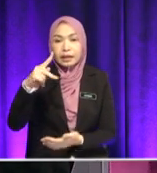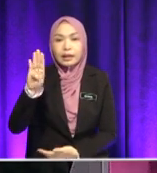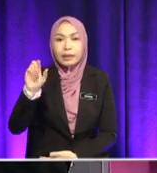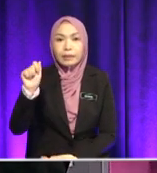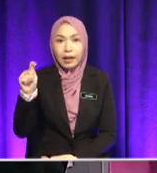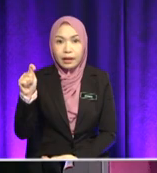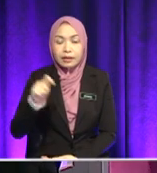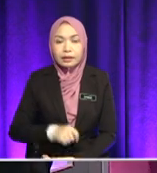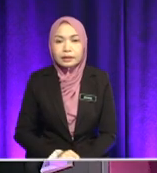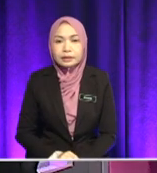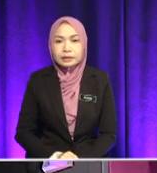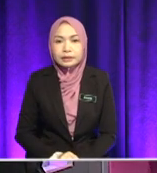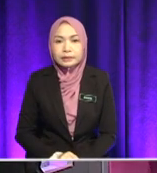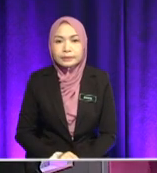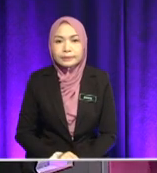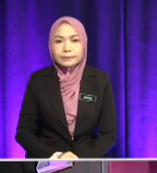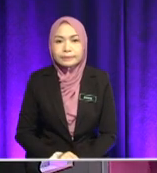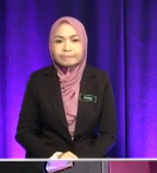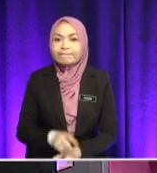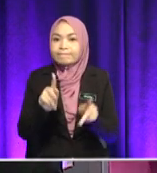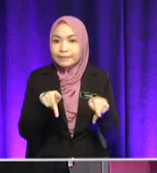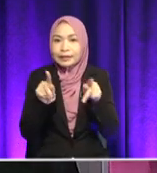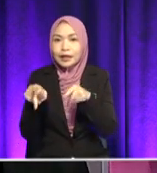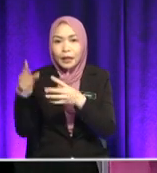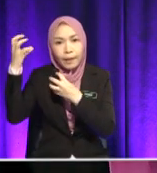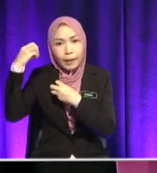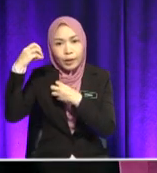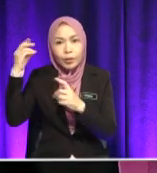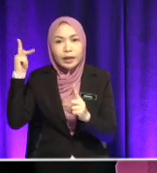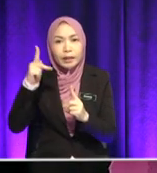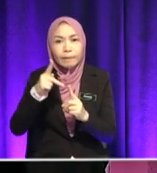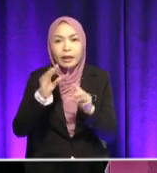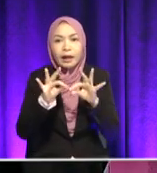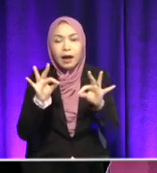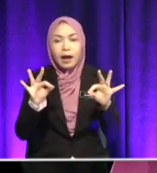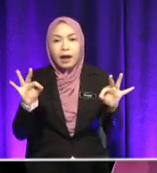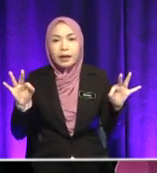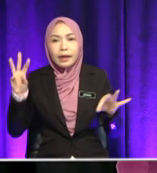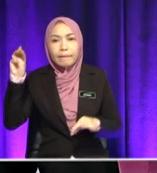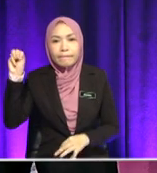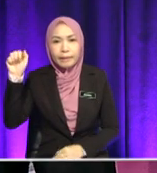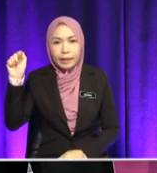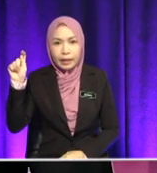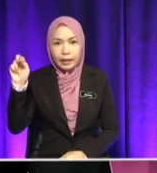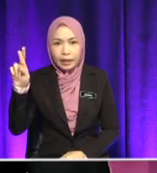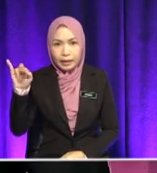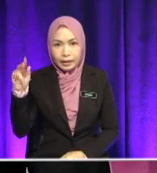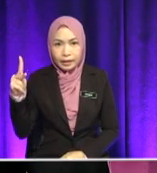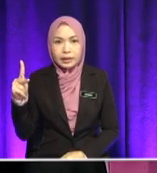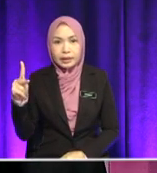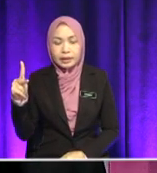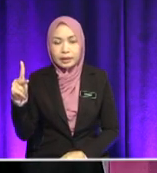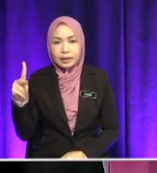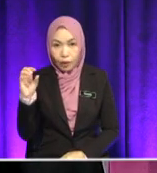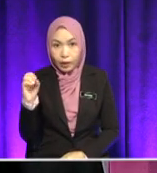selesaikan soal ini pindahkan Ayah ini kepada ayat matematika bentuk materi Oke bertanyalah kepada 4